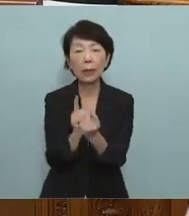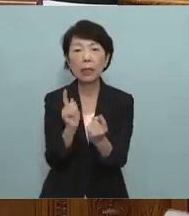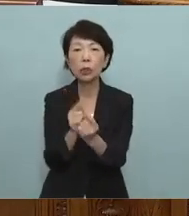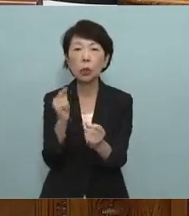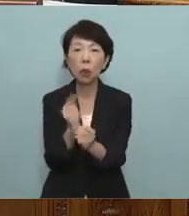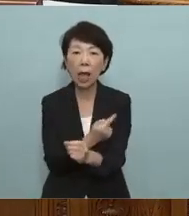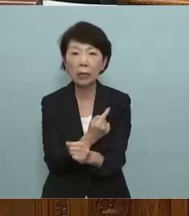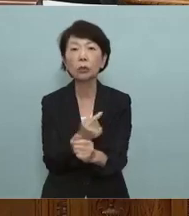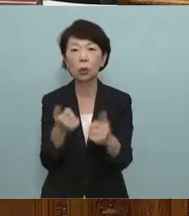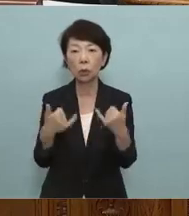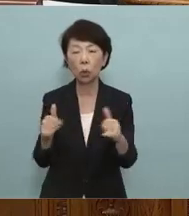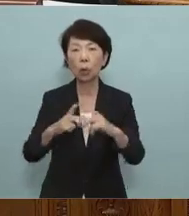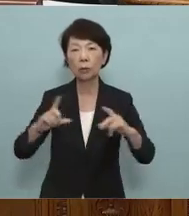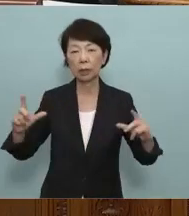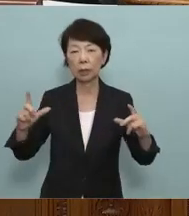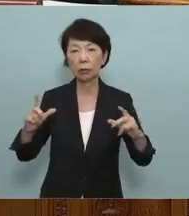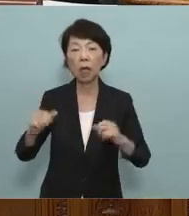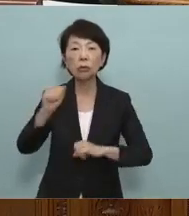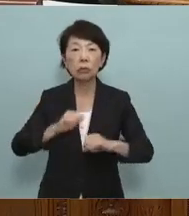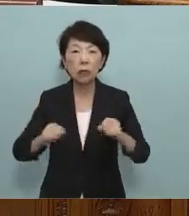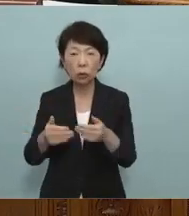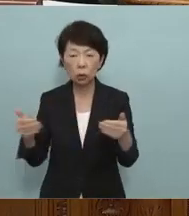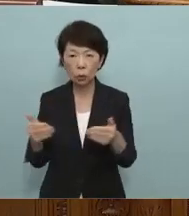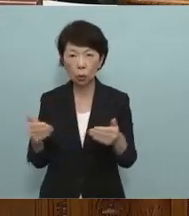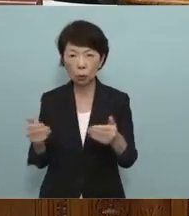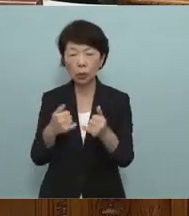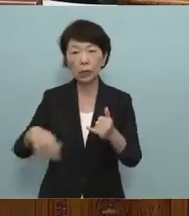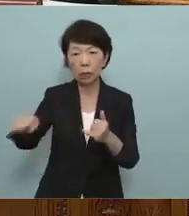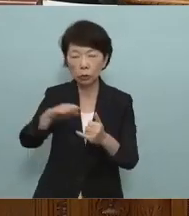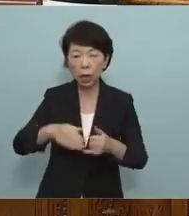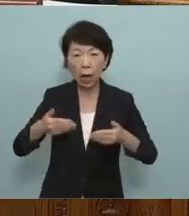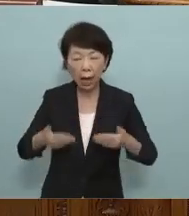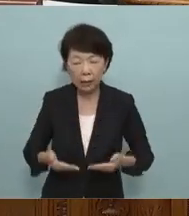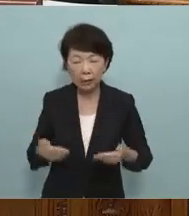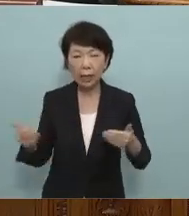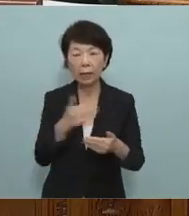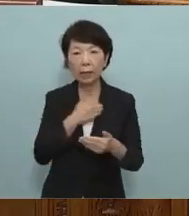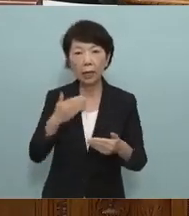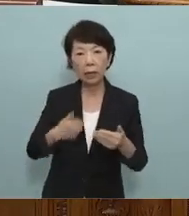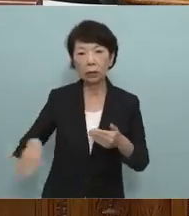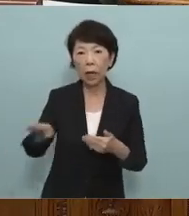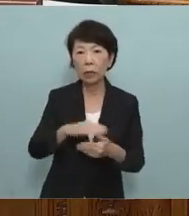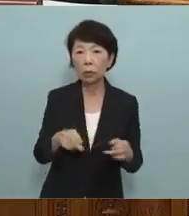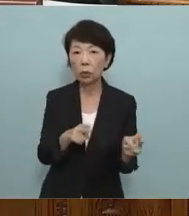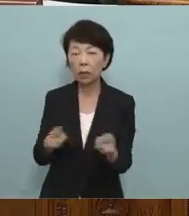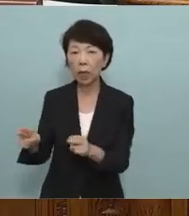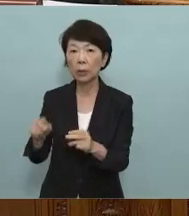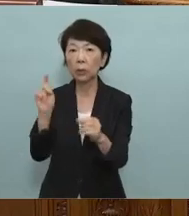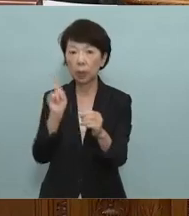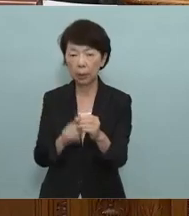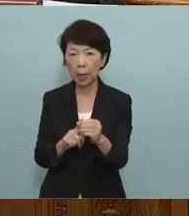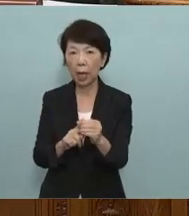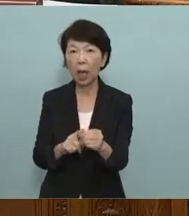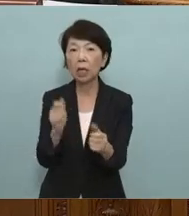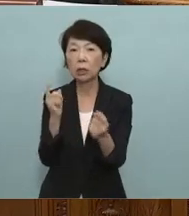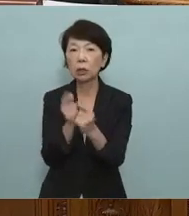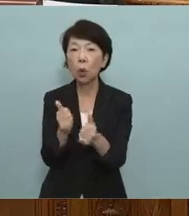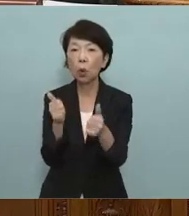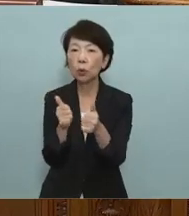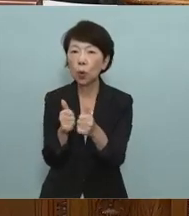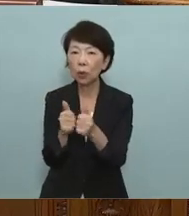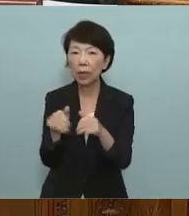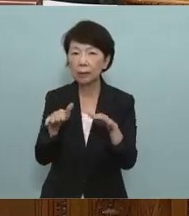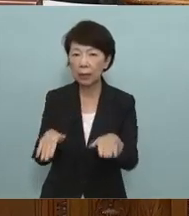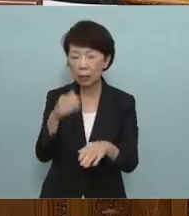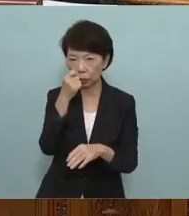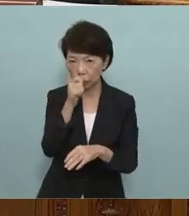多くなっています。フリーランスが安心して働ける環境の整備に向けて、相談体制の充実とともに、